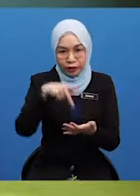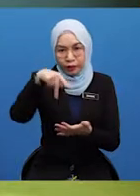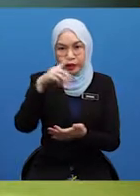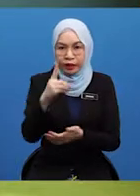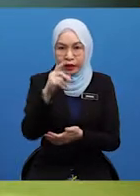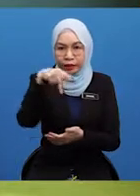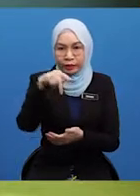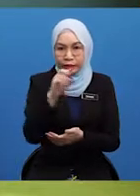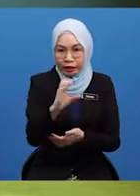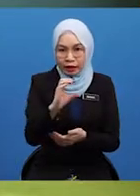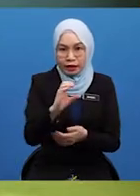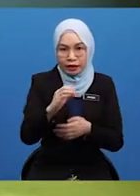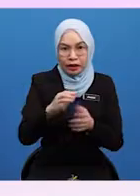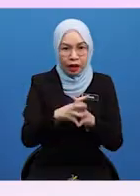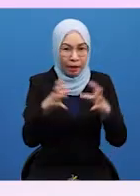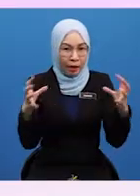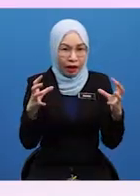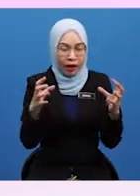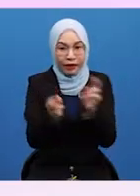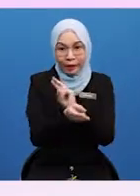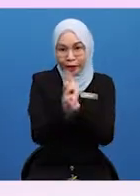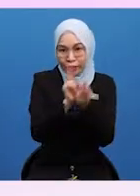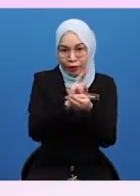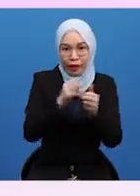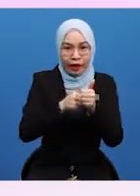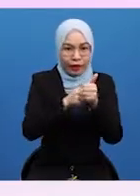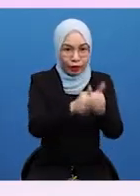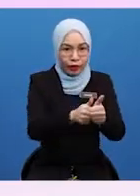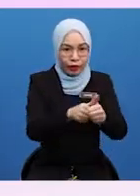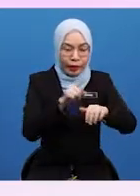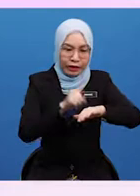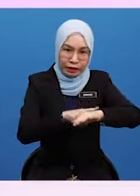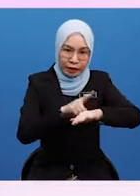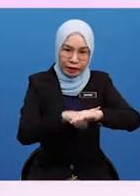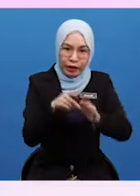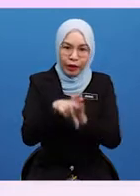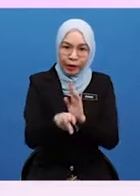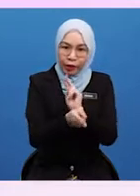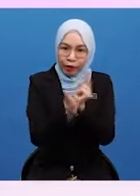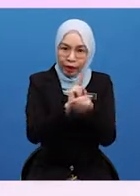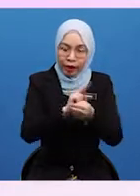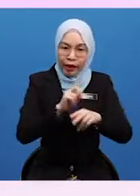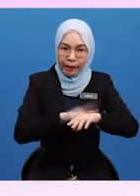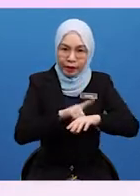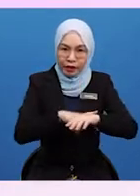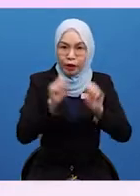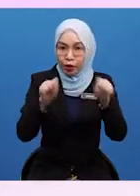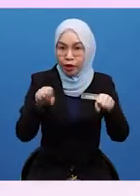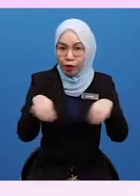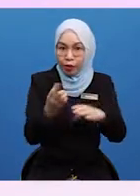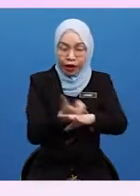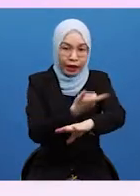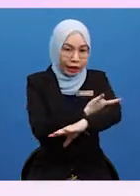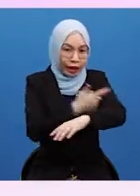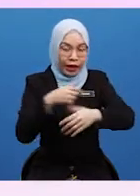mengikut peredaran zaman murid-murid juga boleh membuat latihan di dalam aplikasi